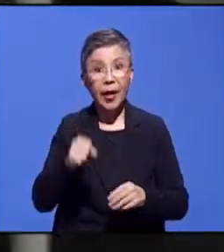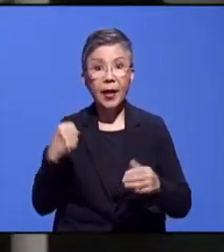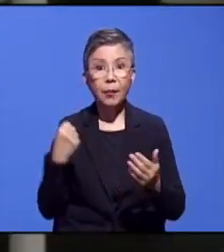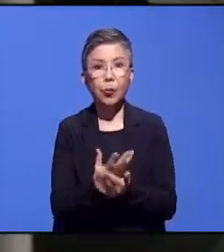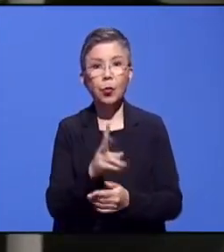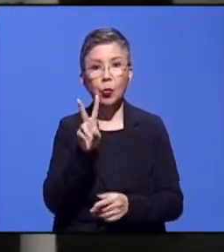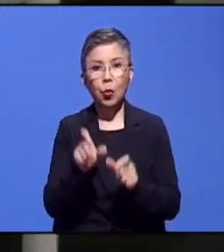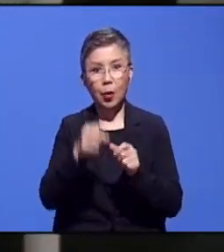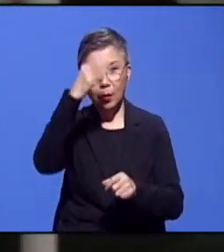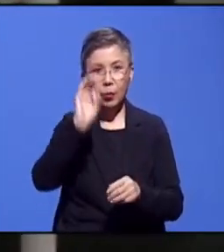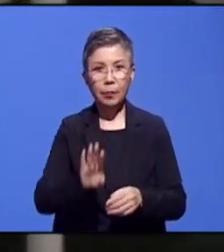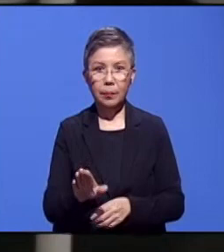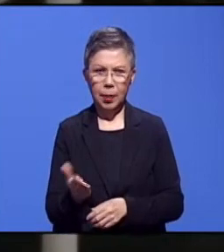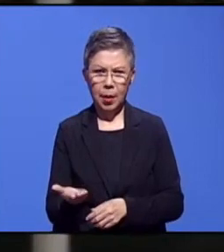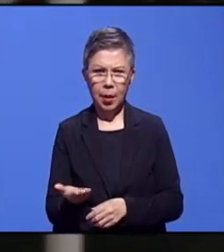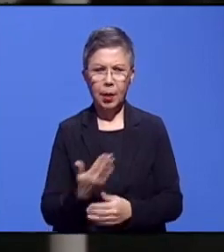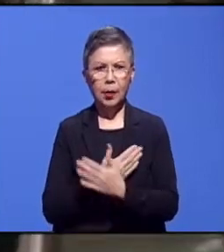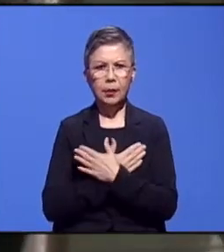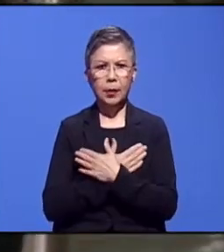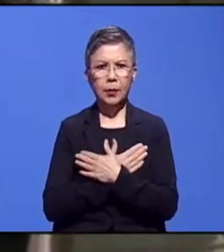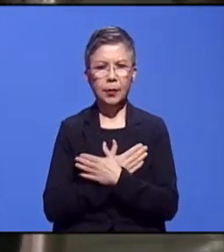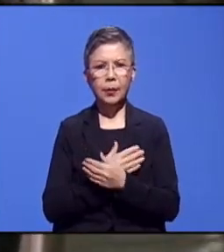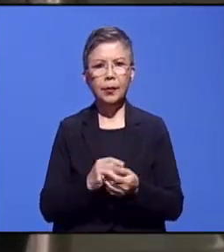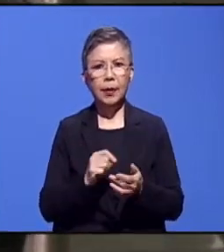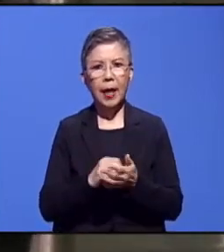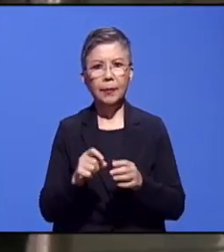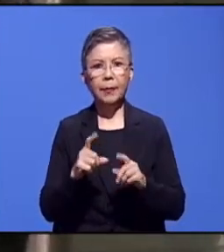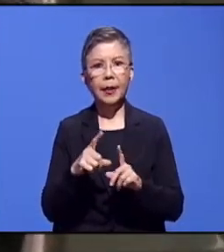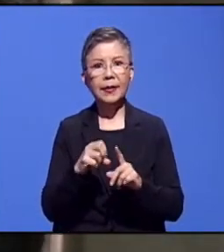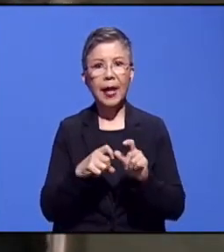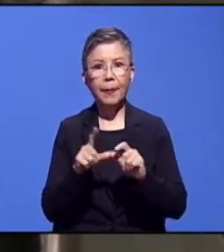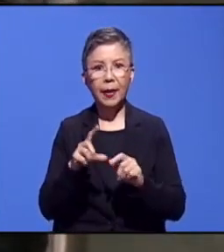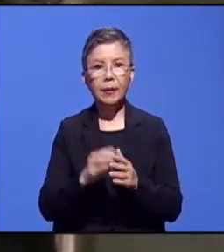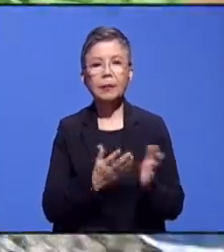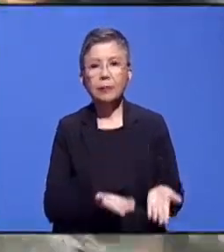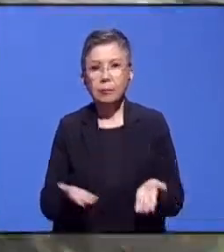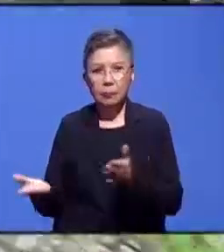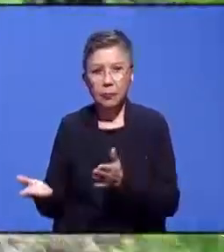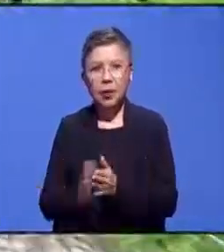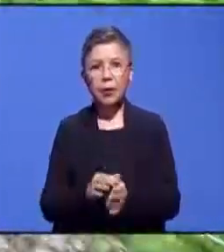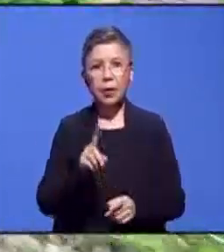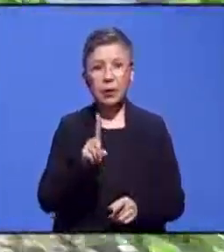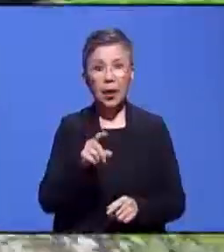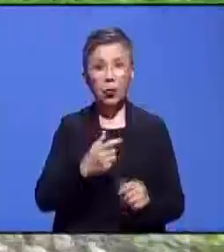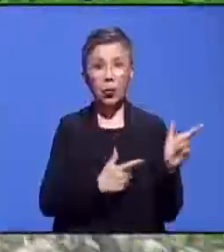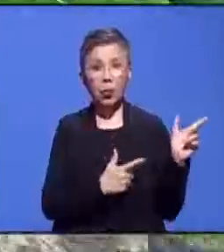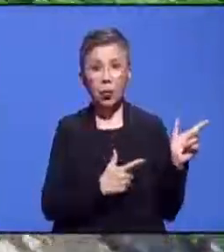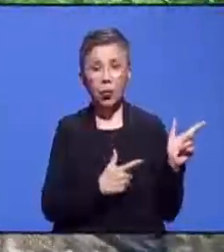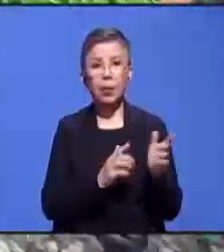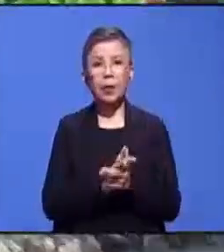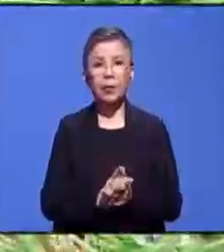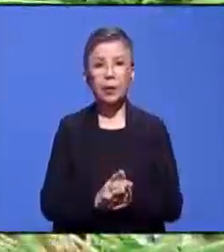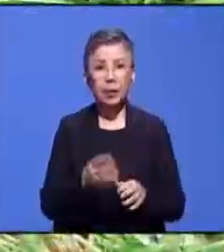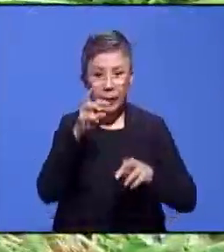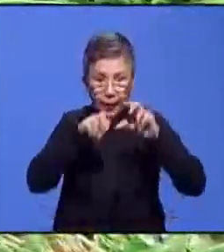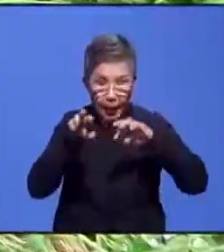orang anggota polisi ditemukan tewas. Jasad korban atas nama Aibda Syamsul dan Bribka Slamet berhasil dievakuasi, sedangkan anggota TNI Pelda Eka Budi